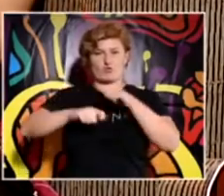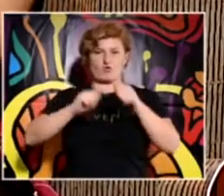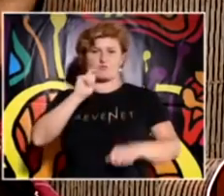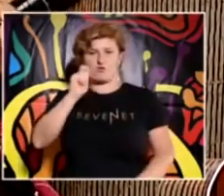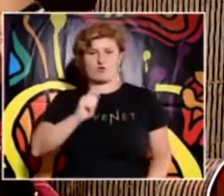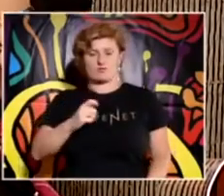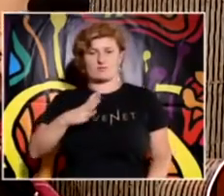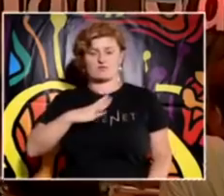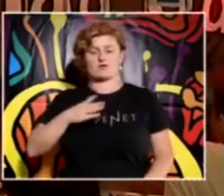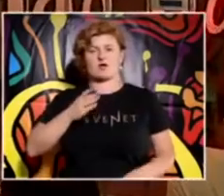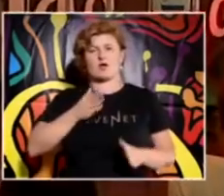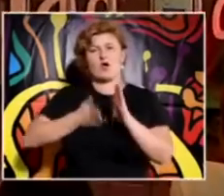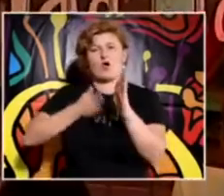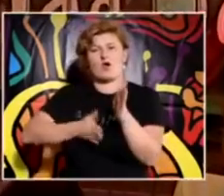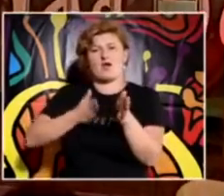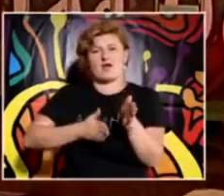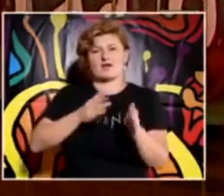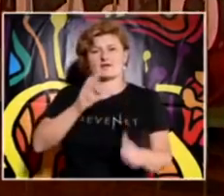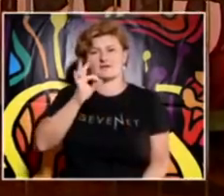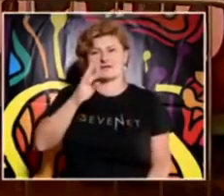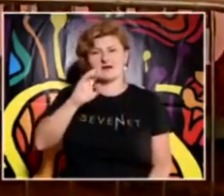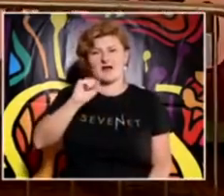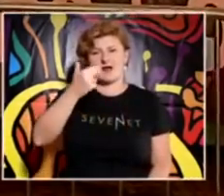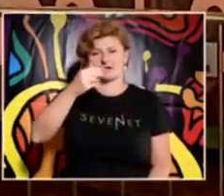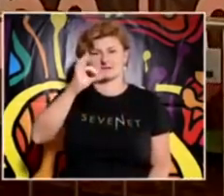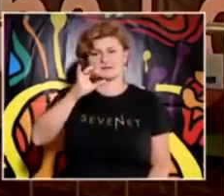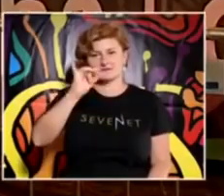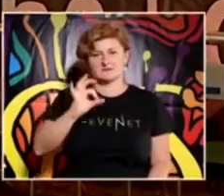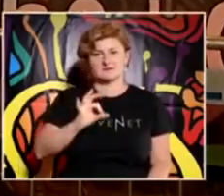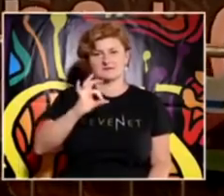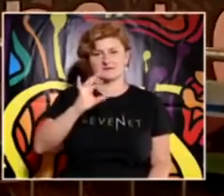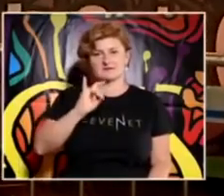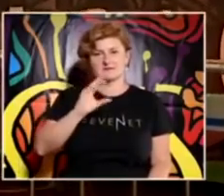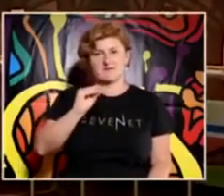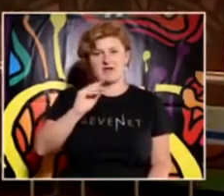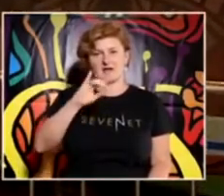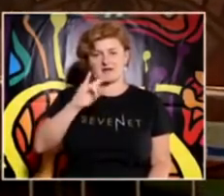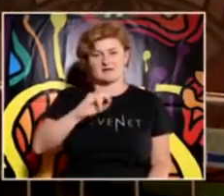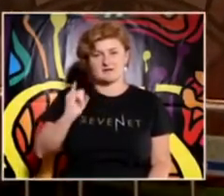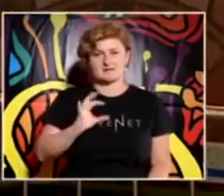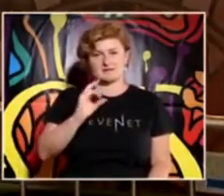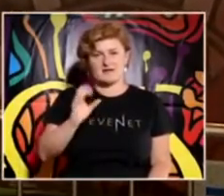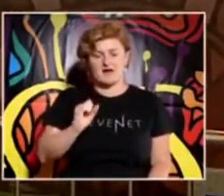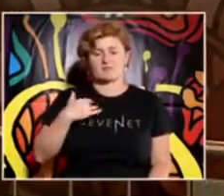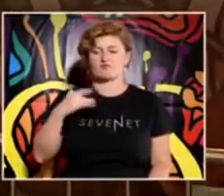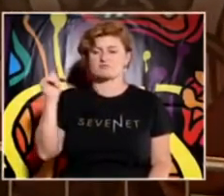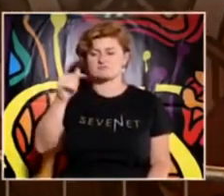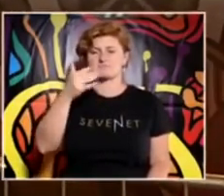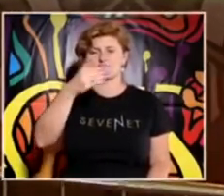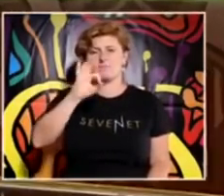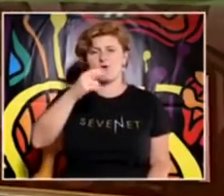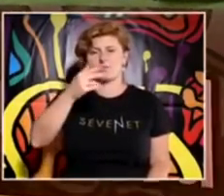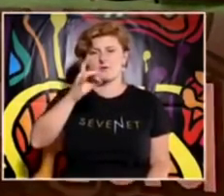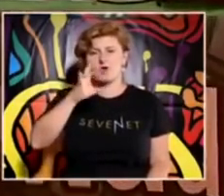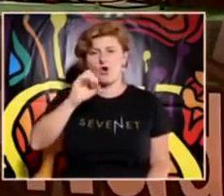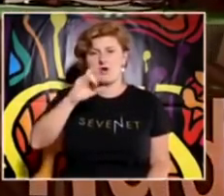kolei transsyberyjskiej, potem przemierzyliśmy Mongolię, jeździliśmy jeszcze przez 6 innych państw w Azji i skończyliśmy